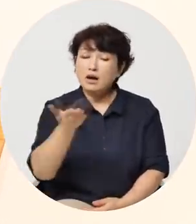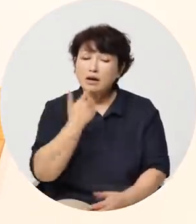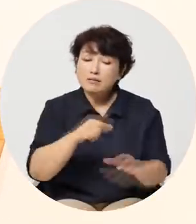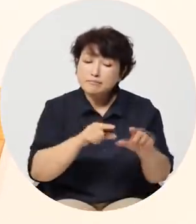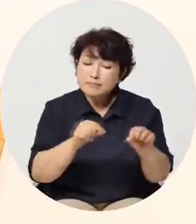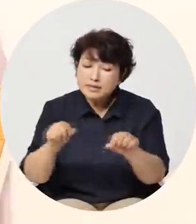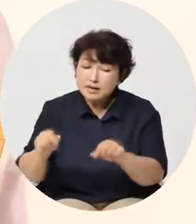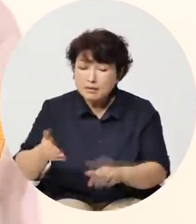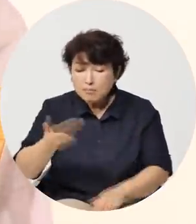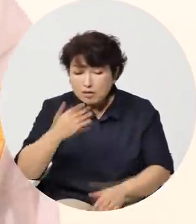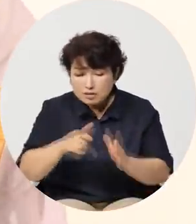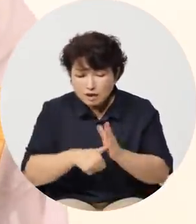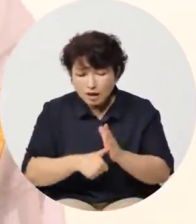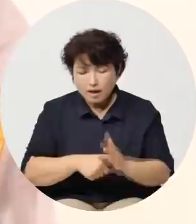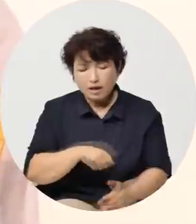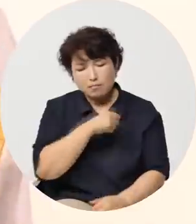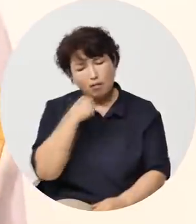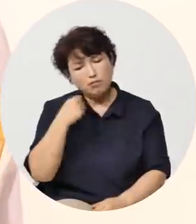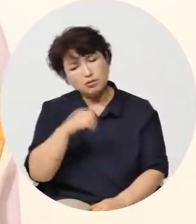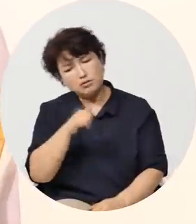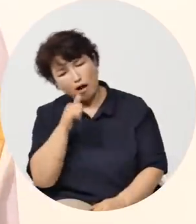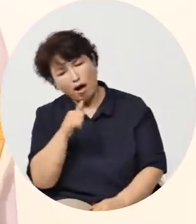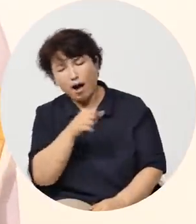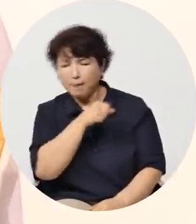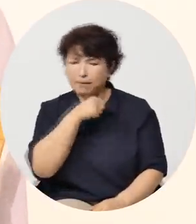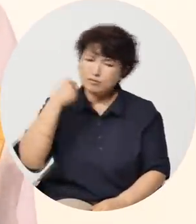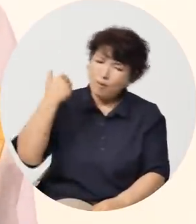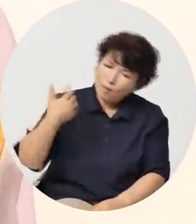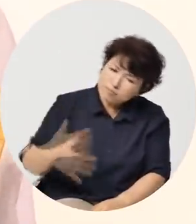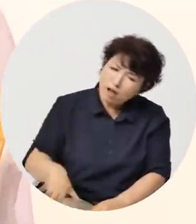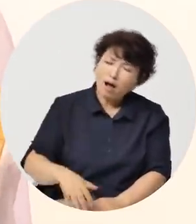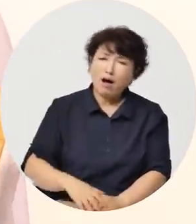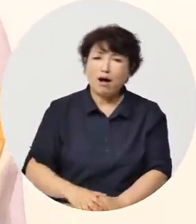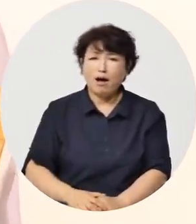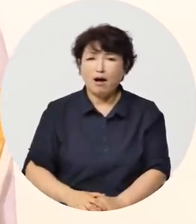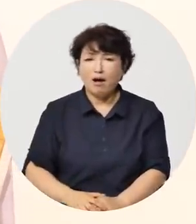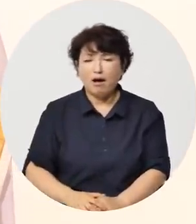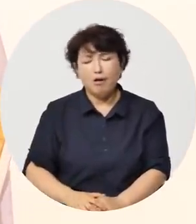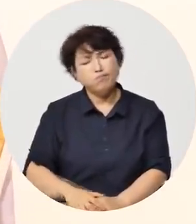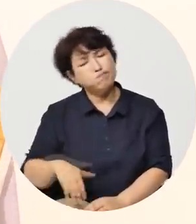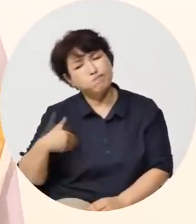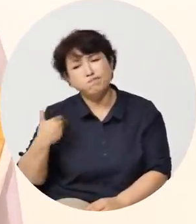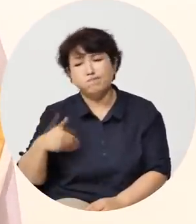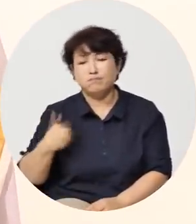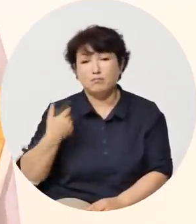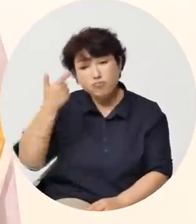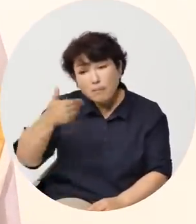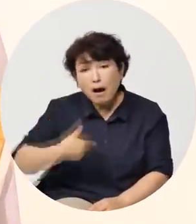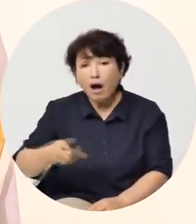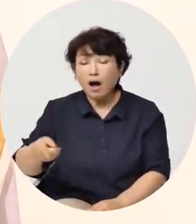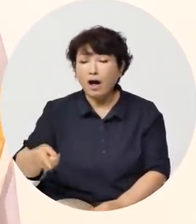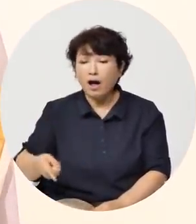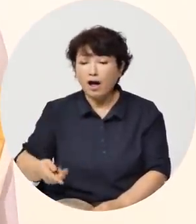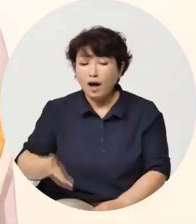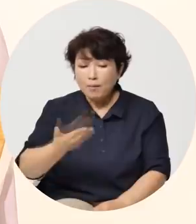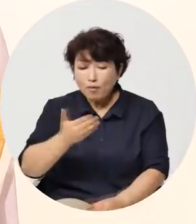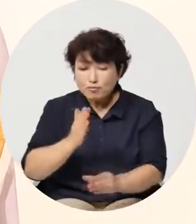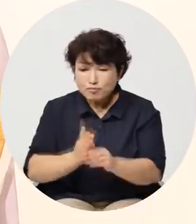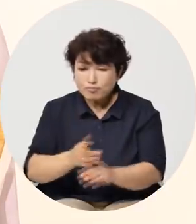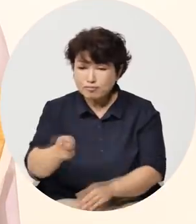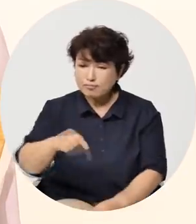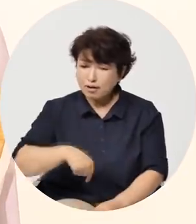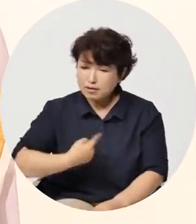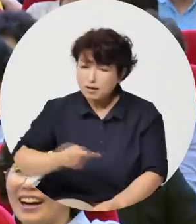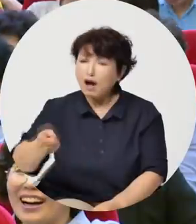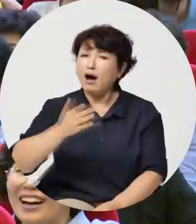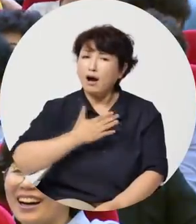자기가 음식을 먹으면서 이게 맛이 있는 건지 없는 건지 잘 모르겠습니다. 그럼 먹고 있는 지가 하나,